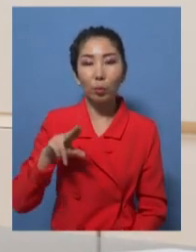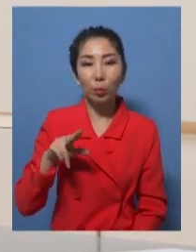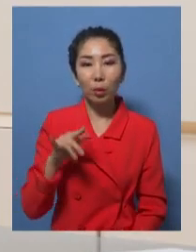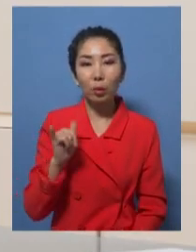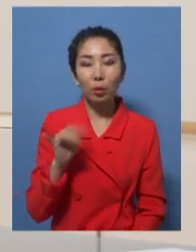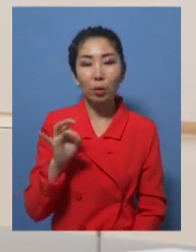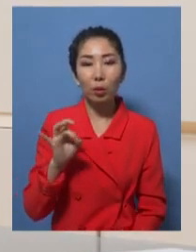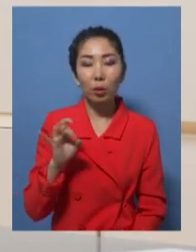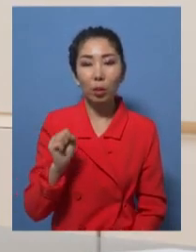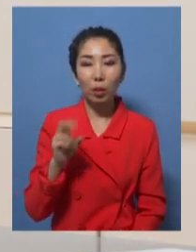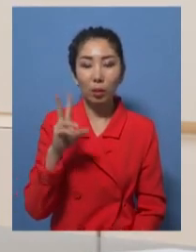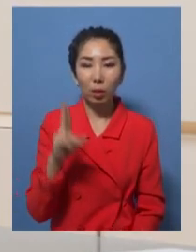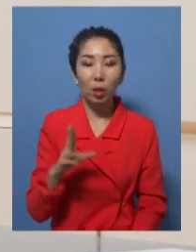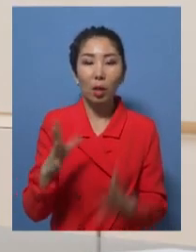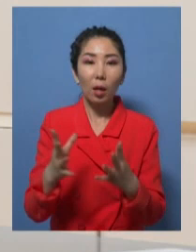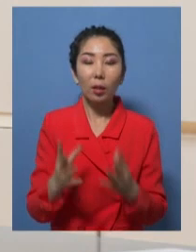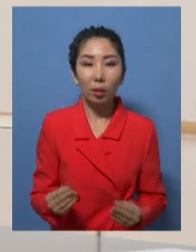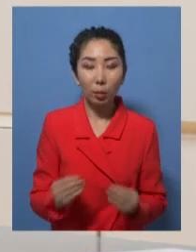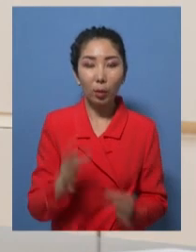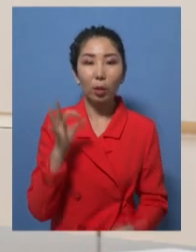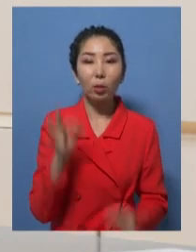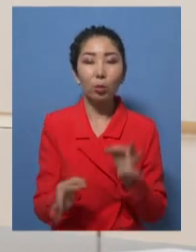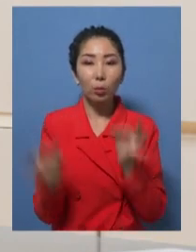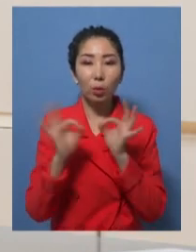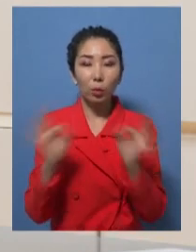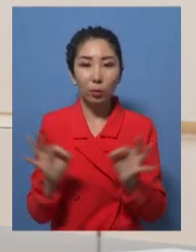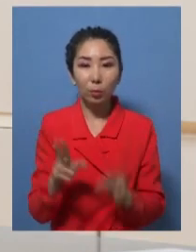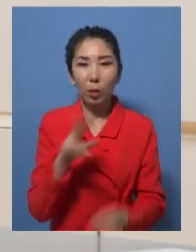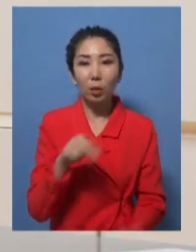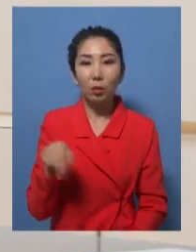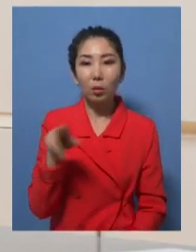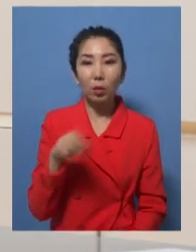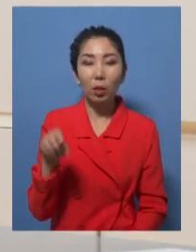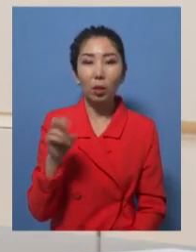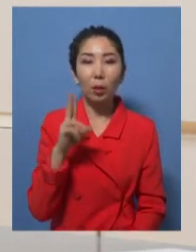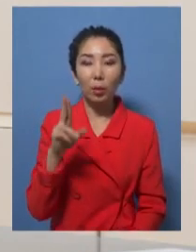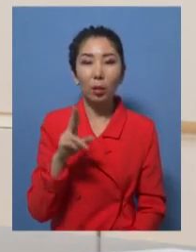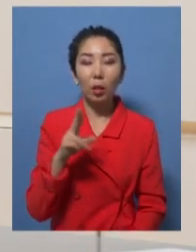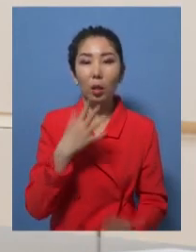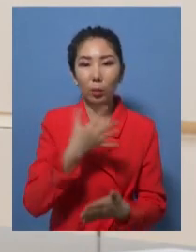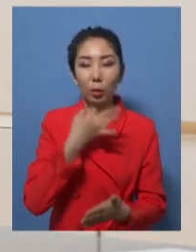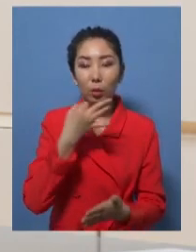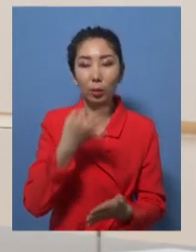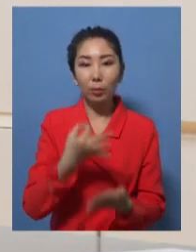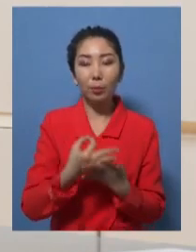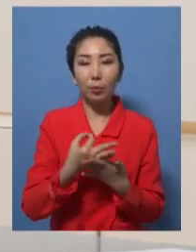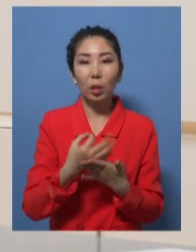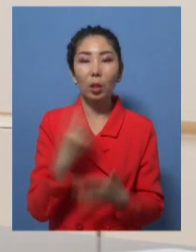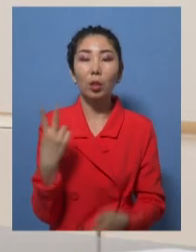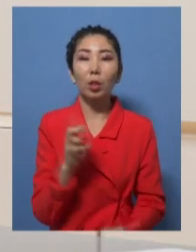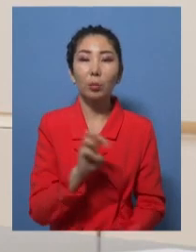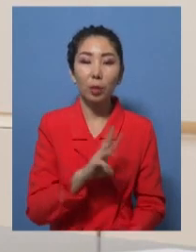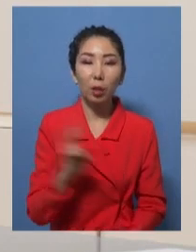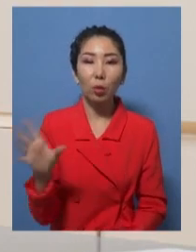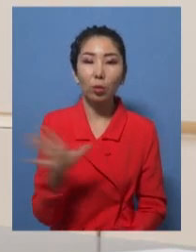анықтадық. Мердігерді жаңағы прокуратураның ұсынуы бойынша экология департаменті әкімшілік жауапкершілікке тартты. Қазіргі кезде 2 миллион